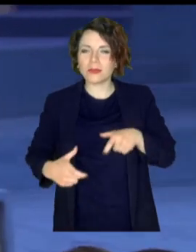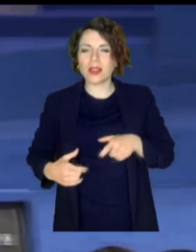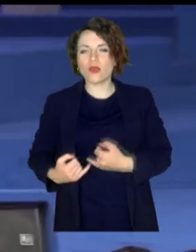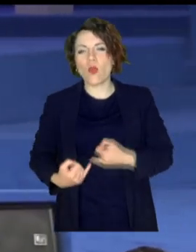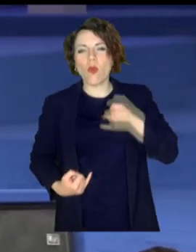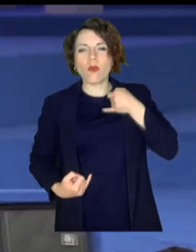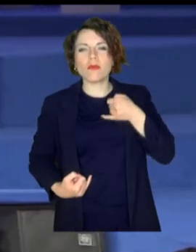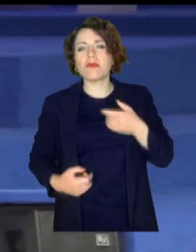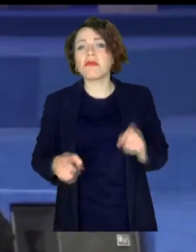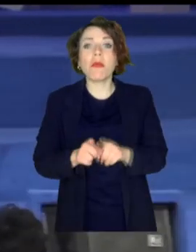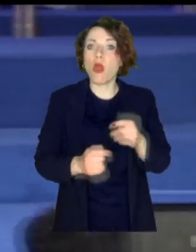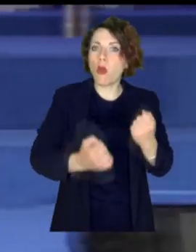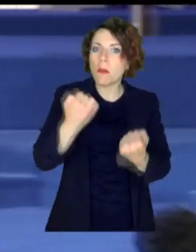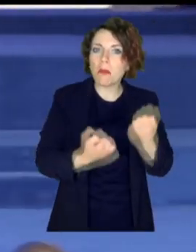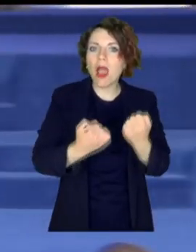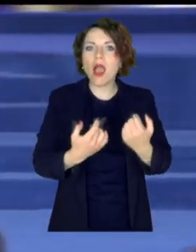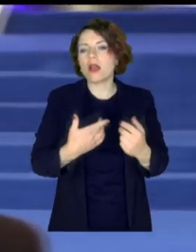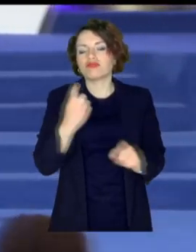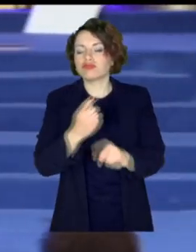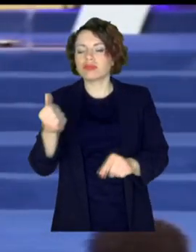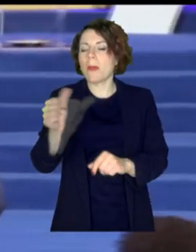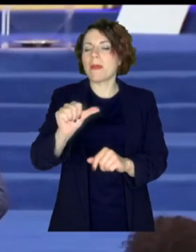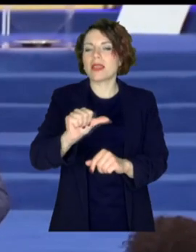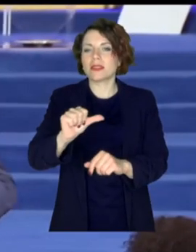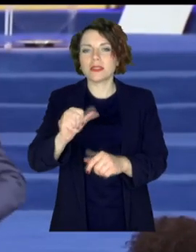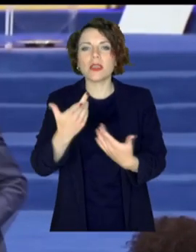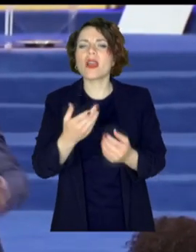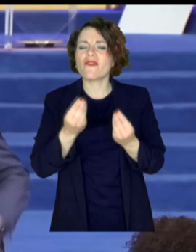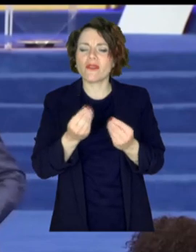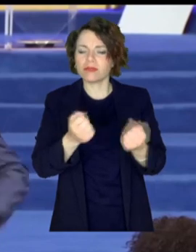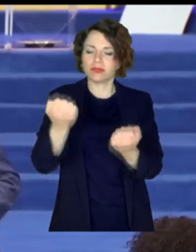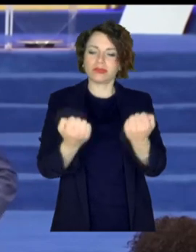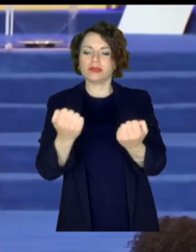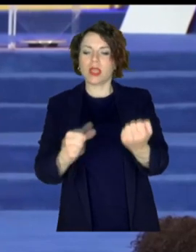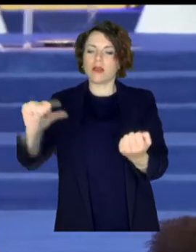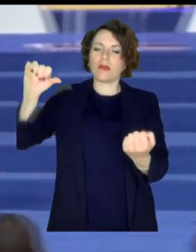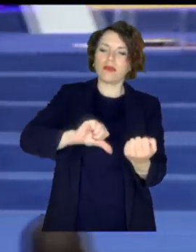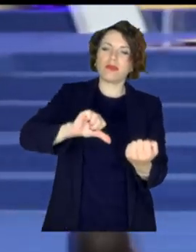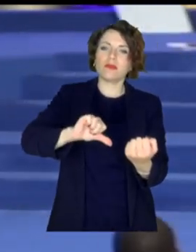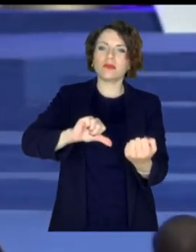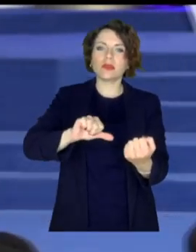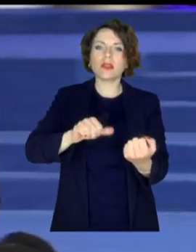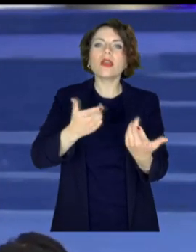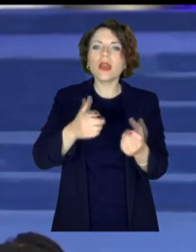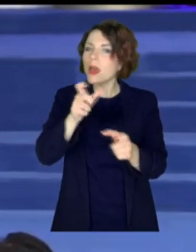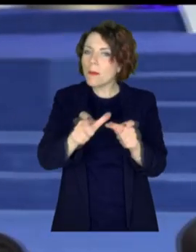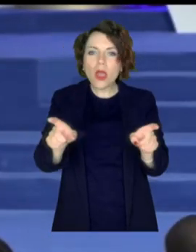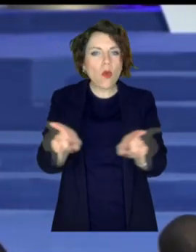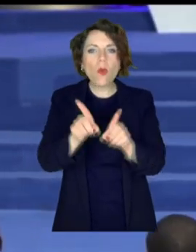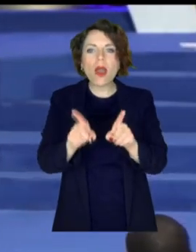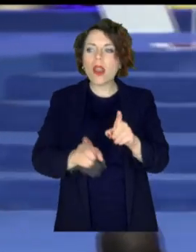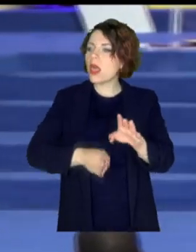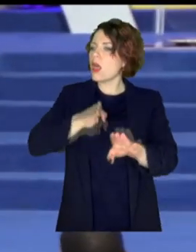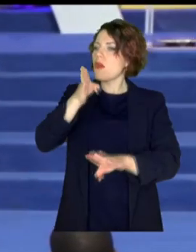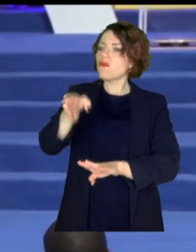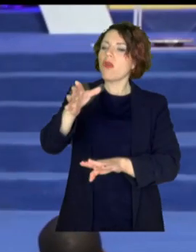Come una macchina, quando la porti alla stazione di benzina e ci infili la pompa per metterci il carburante. Anche loro vanno da qualche parte